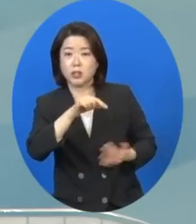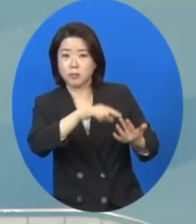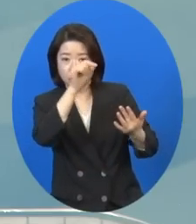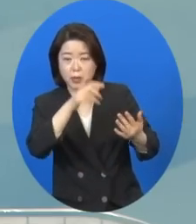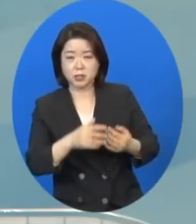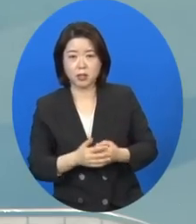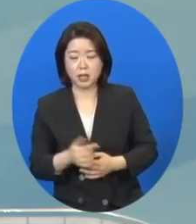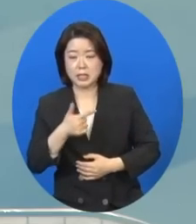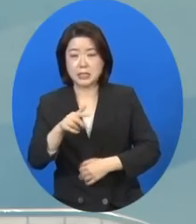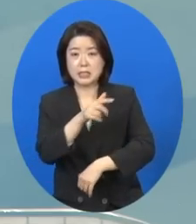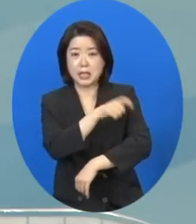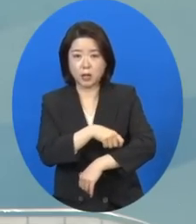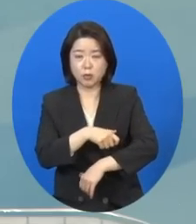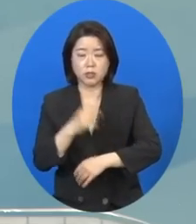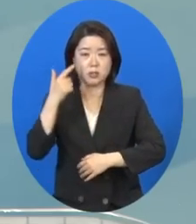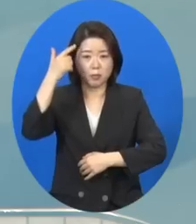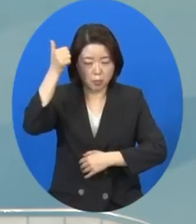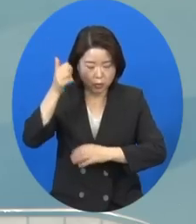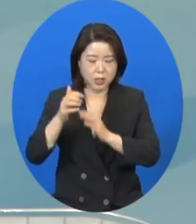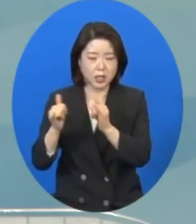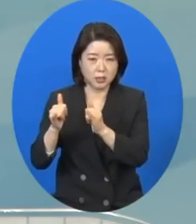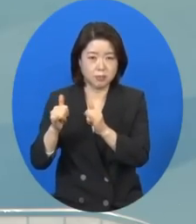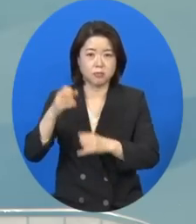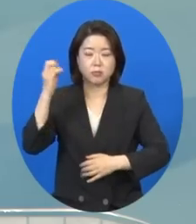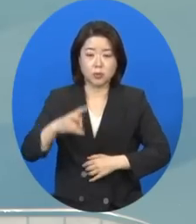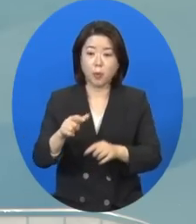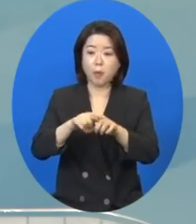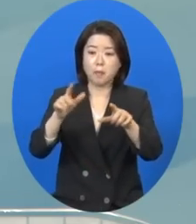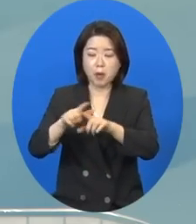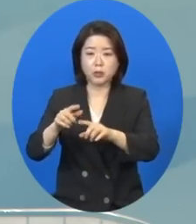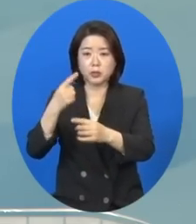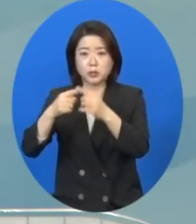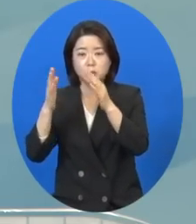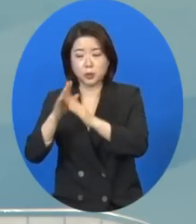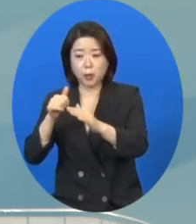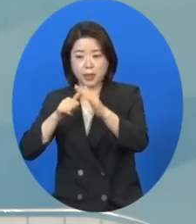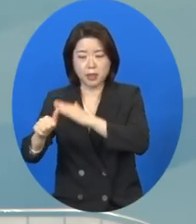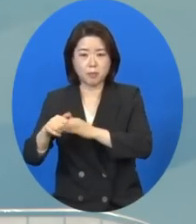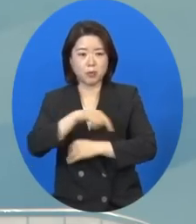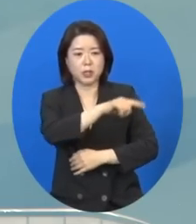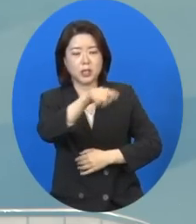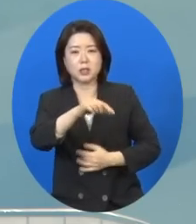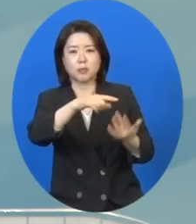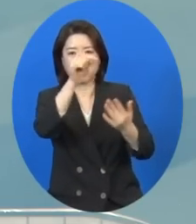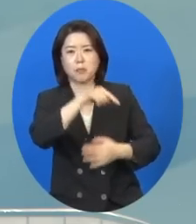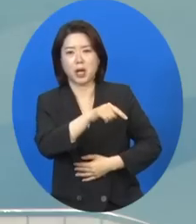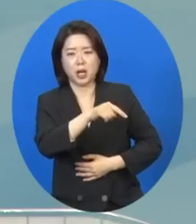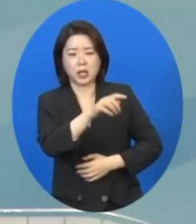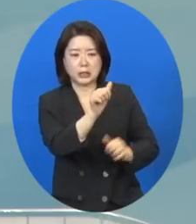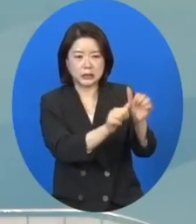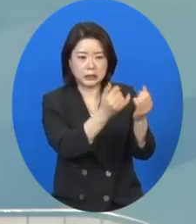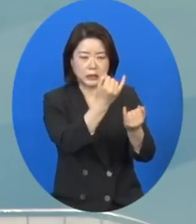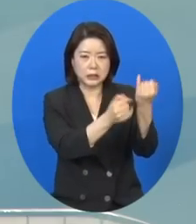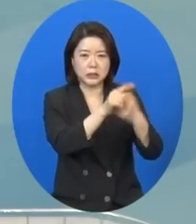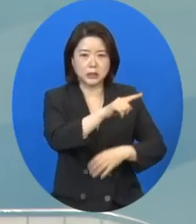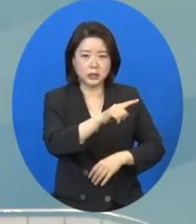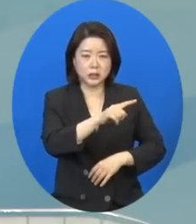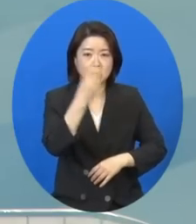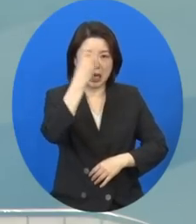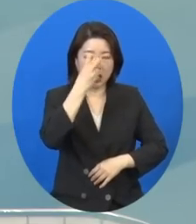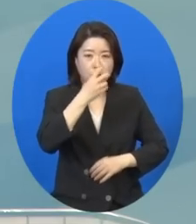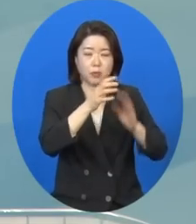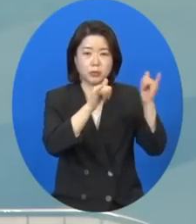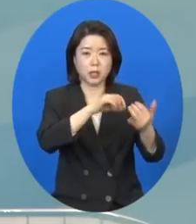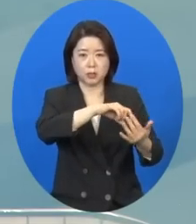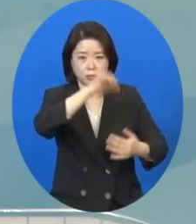대의원이신 목사님들과 평신도 교회 대표들이 뽑았습니다 과연